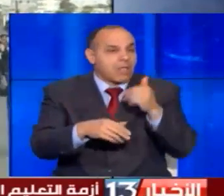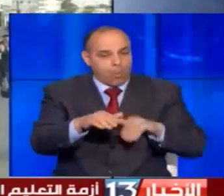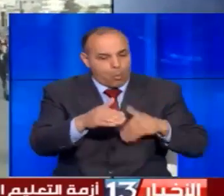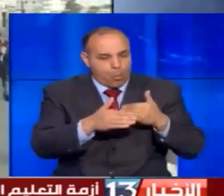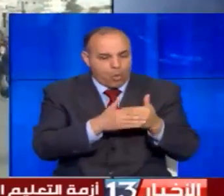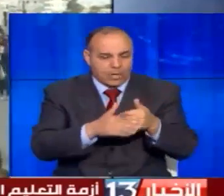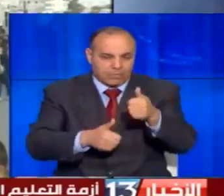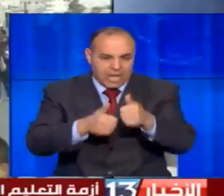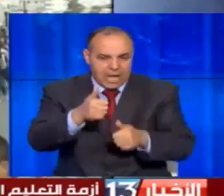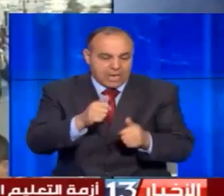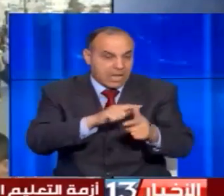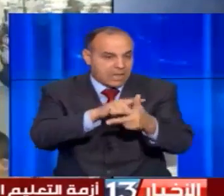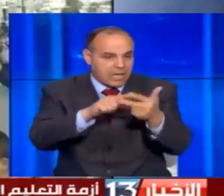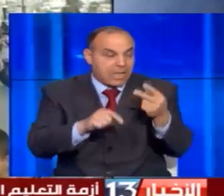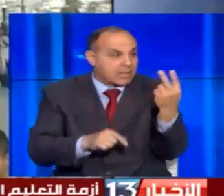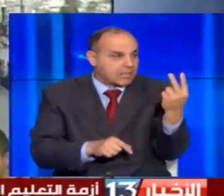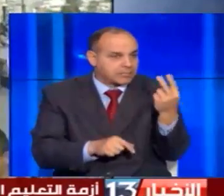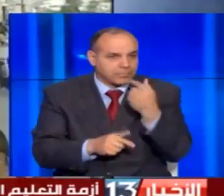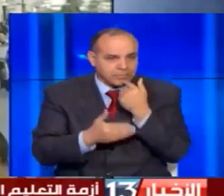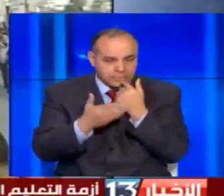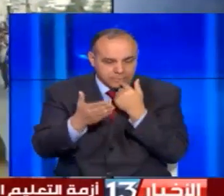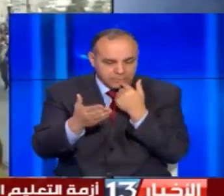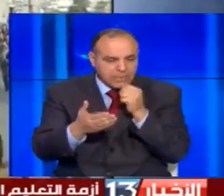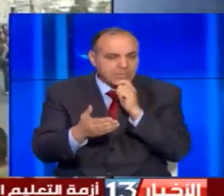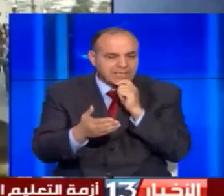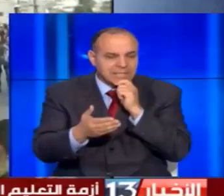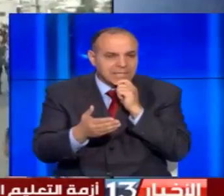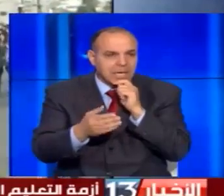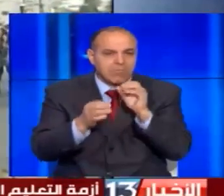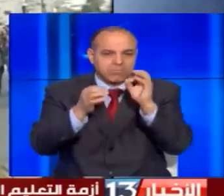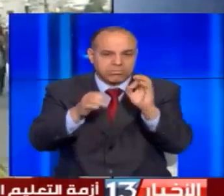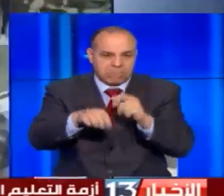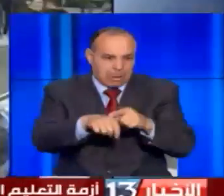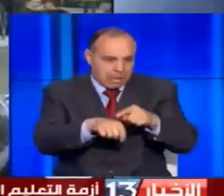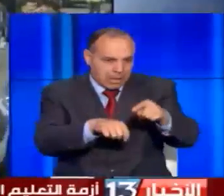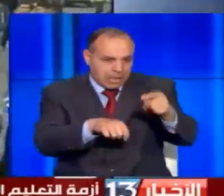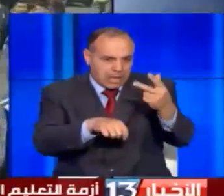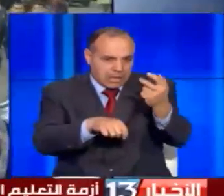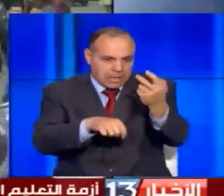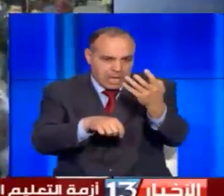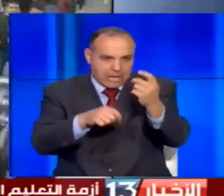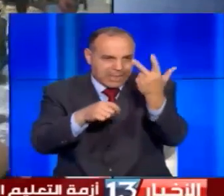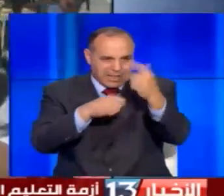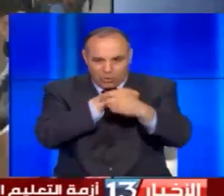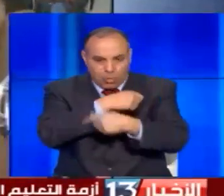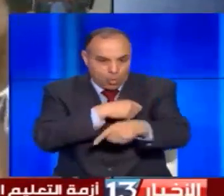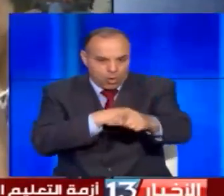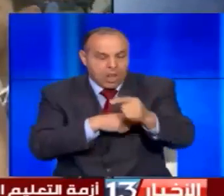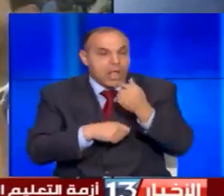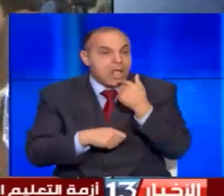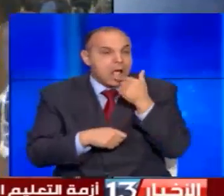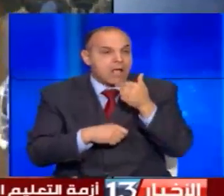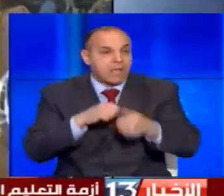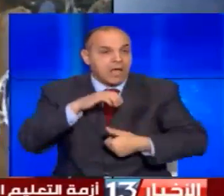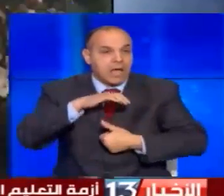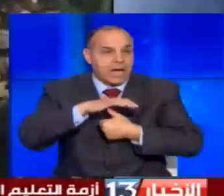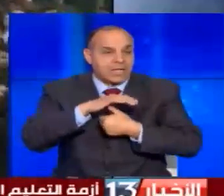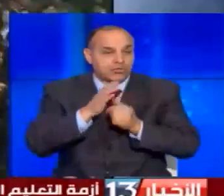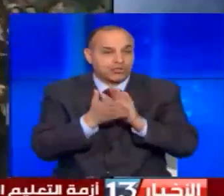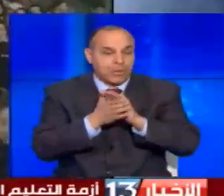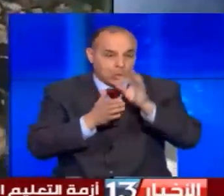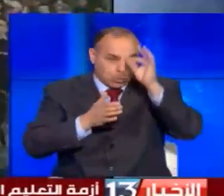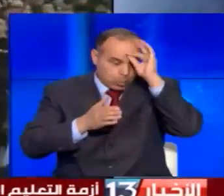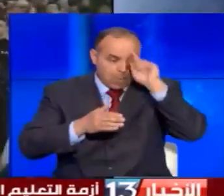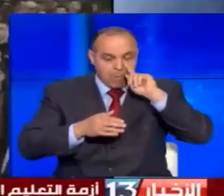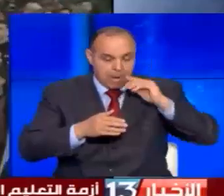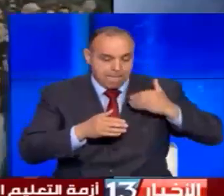موعد اختبارات الثلاثي الثاني التي لم تعد تفصلنا عنه سوى 3 اسابيع، اعتبر رئيس الجمعيه التونسيه